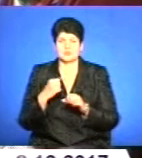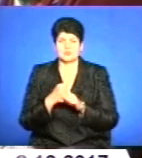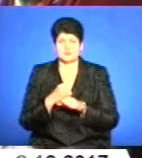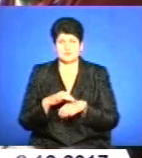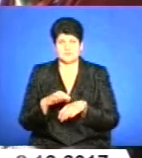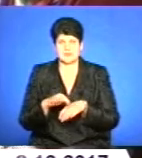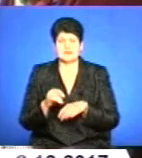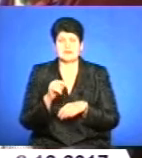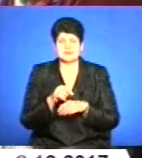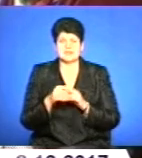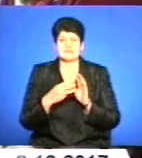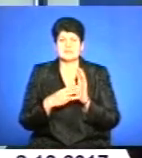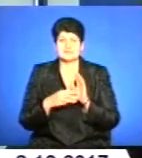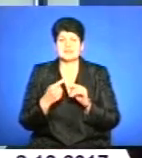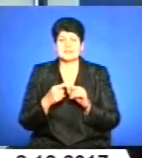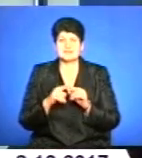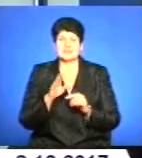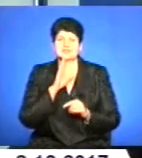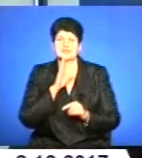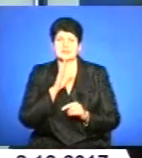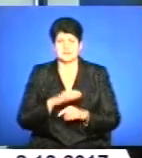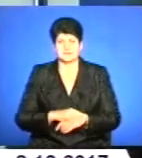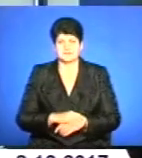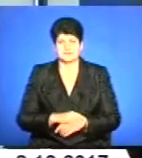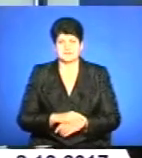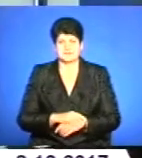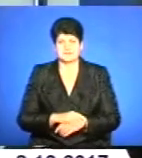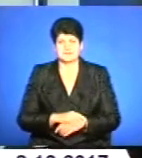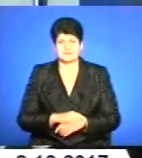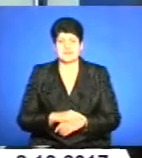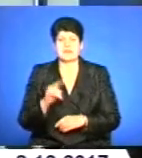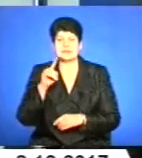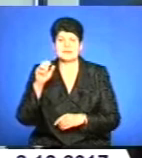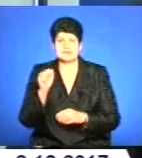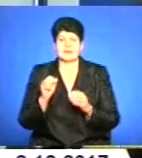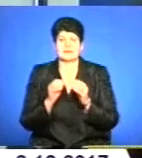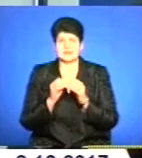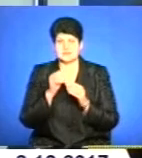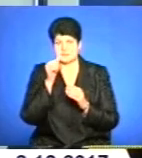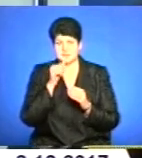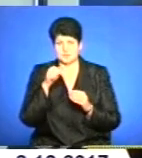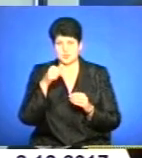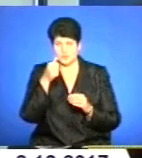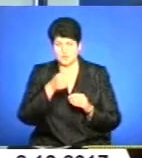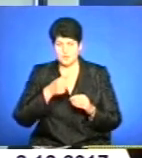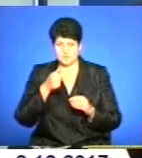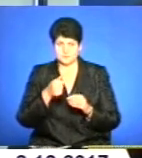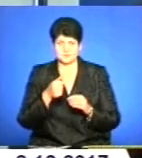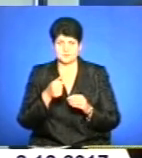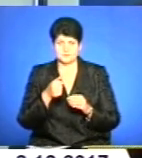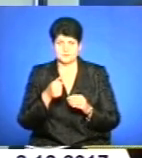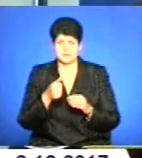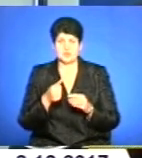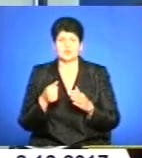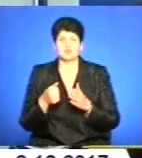насильство, з них 80 жінки. За 10 місяців поточного року до